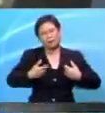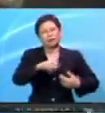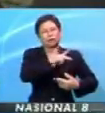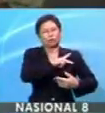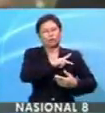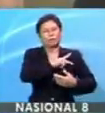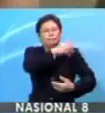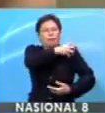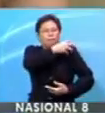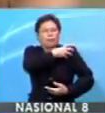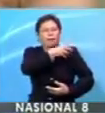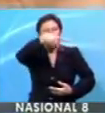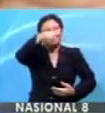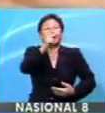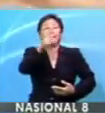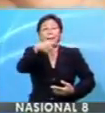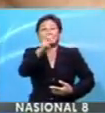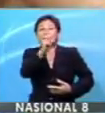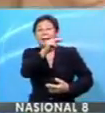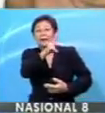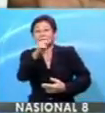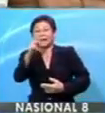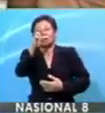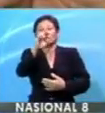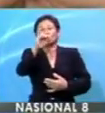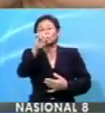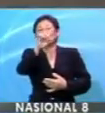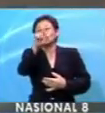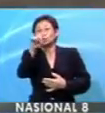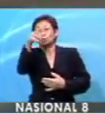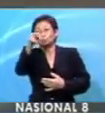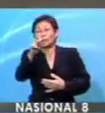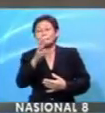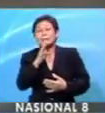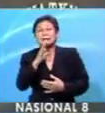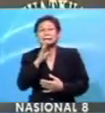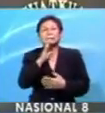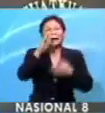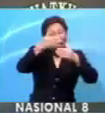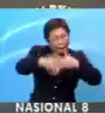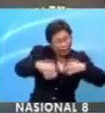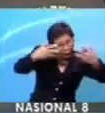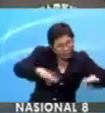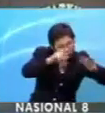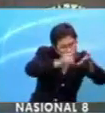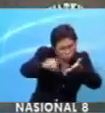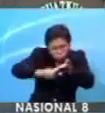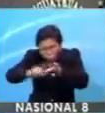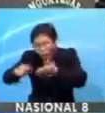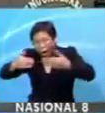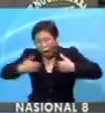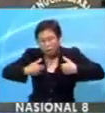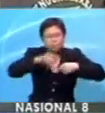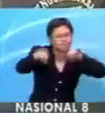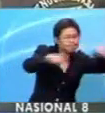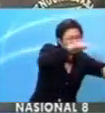se pengatasa pdnk Kedah bagaimun berkata hasil pemeriksaan secara Rambang yang dilakukan